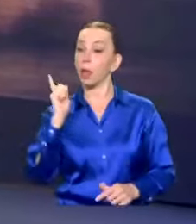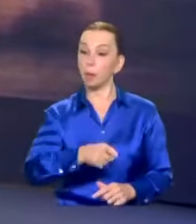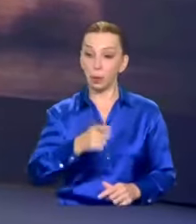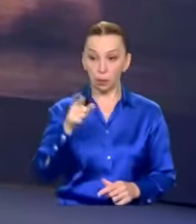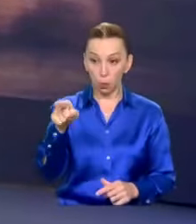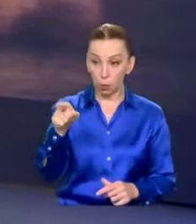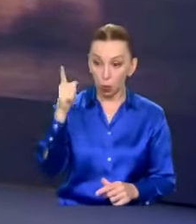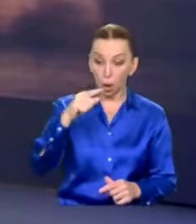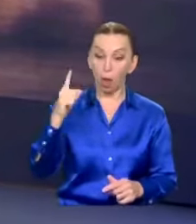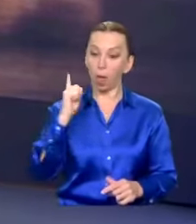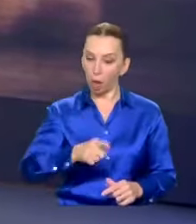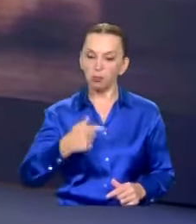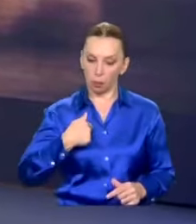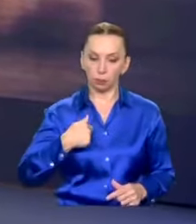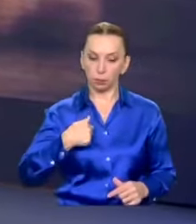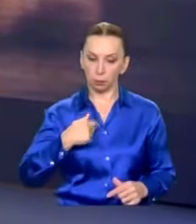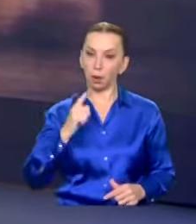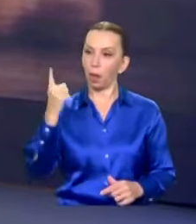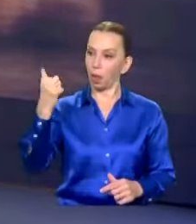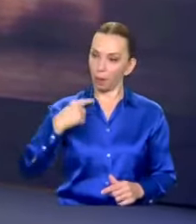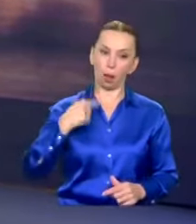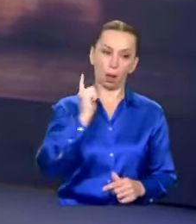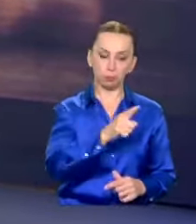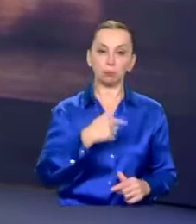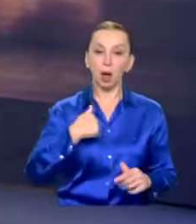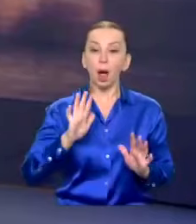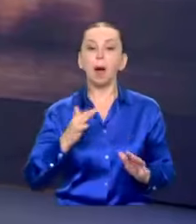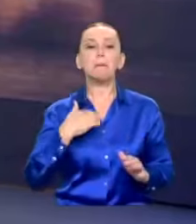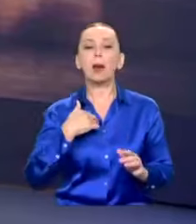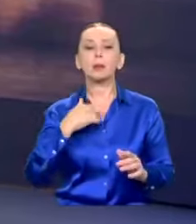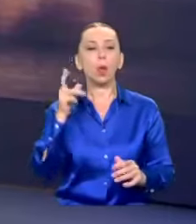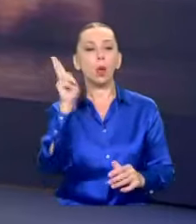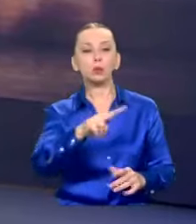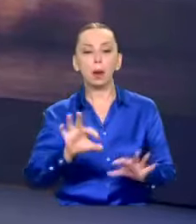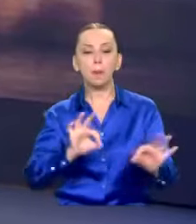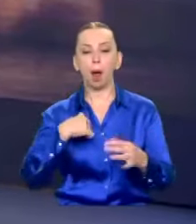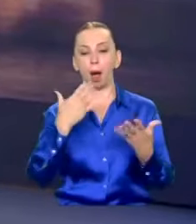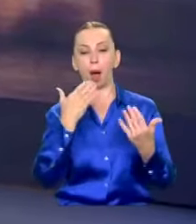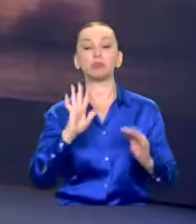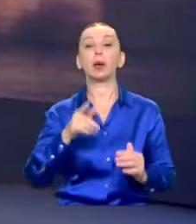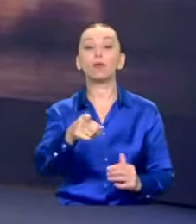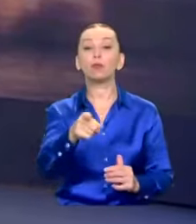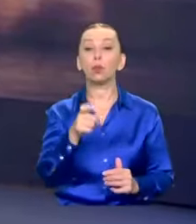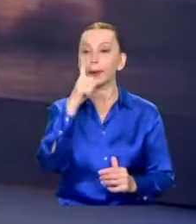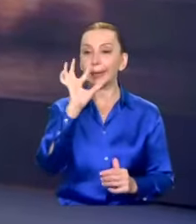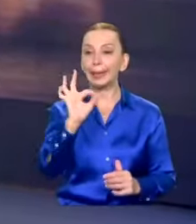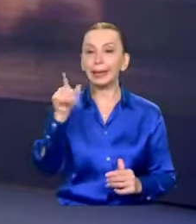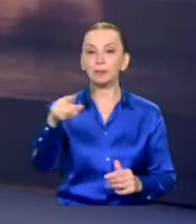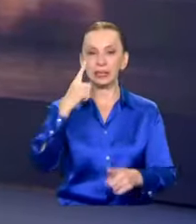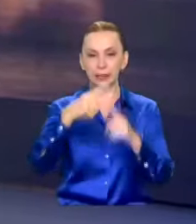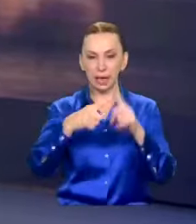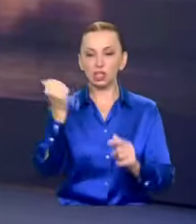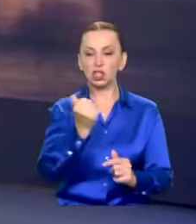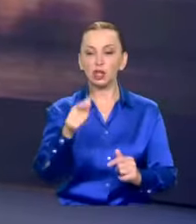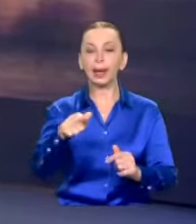olduğu iddialarını kabul etti ama bir suikast düzenlemediğini söyledi. Tetikçi Özyağcı ise siyasi bir cinayet